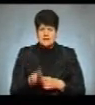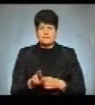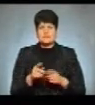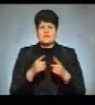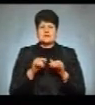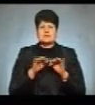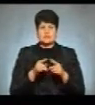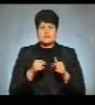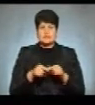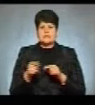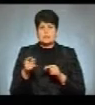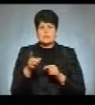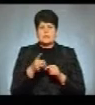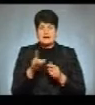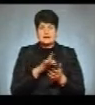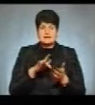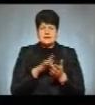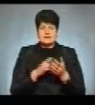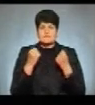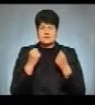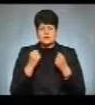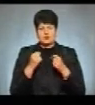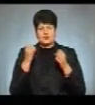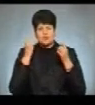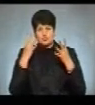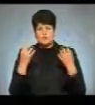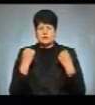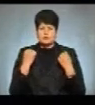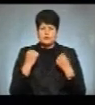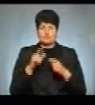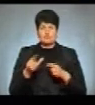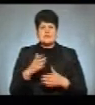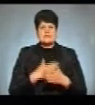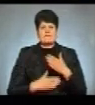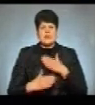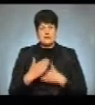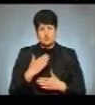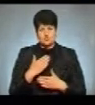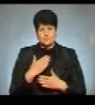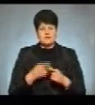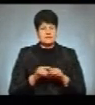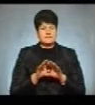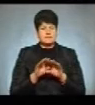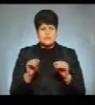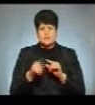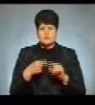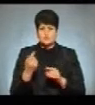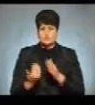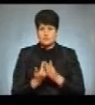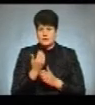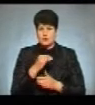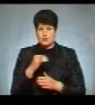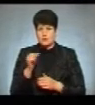організував Тернопільський регіональний центр з фізичної культури спорту людей з інвалідністю. І на цьому тому не все. Наступний випуск новин на